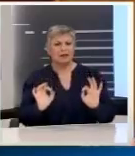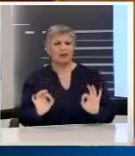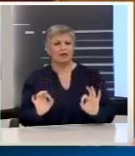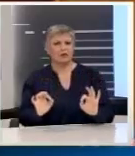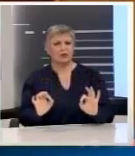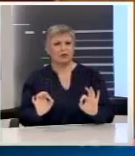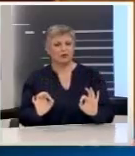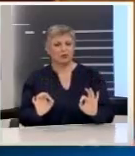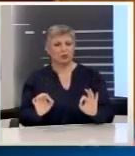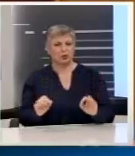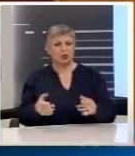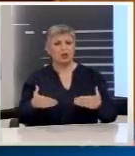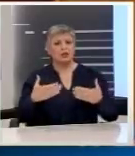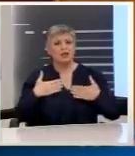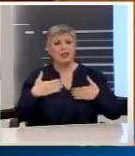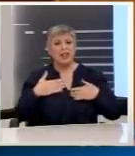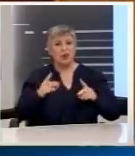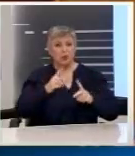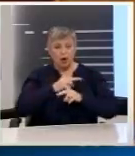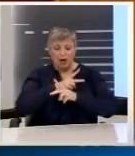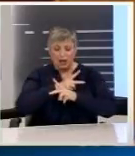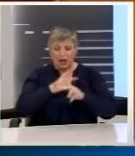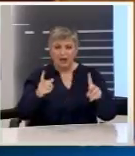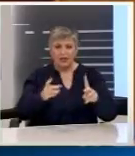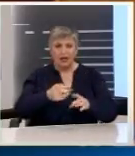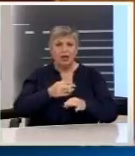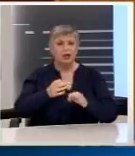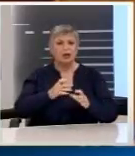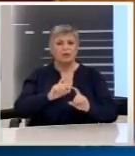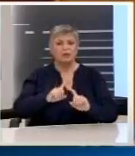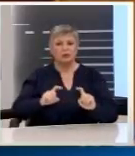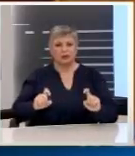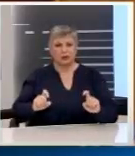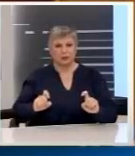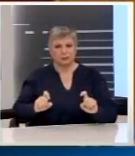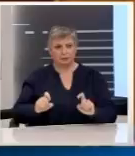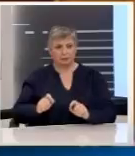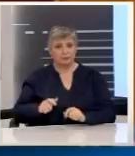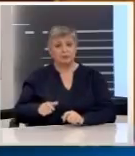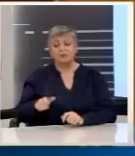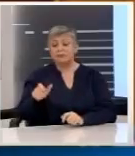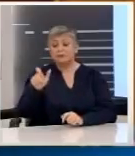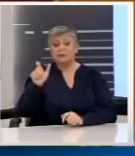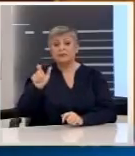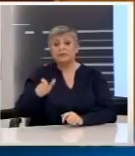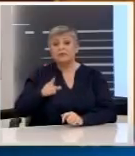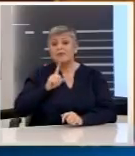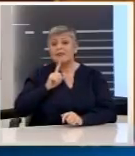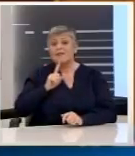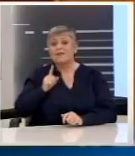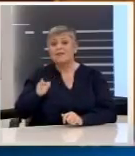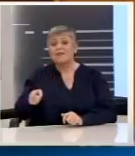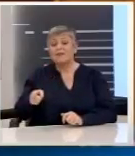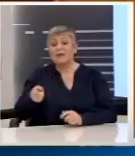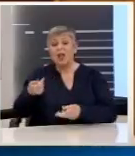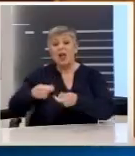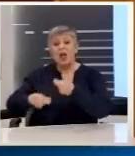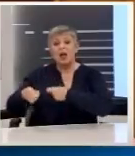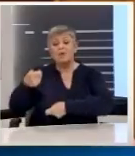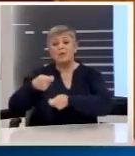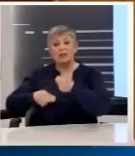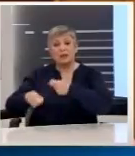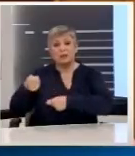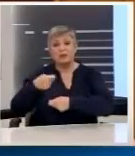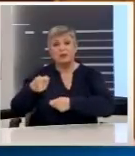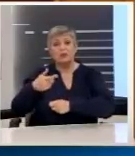Λοιπόν, για να ξεκαθαρίσουμε ορισμένα πράγματα. Ο εν λόγω επιχειρηματίας, του οποίου αποφεύγεται ακόμη και να αναφέρεται